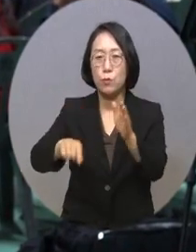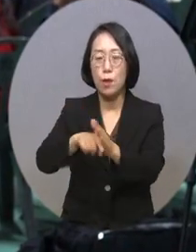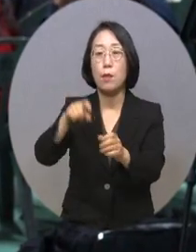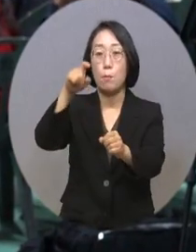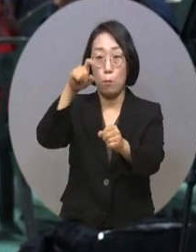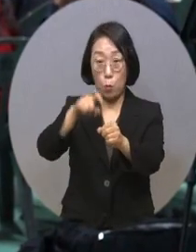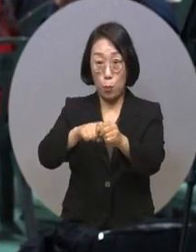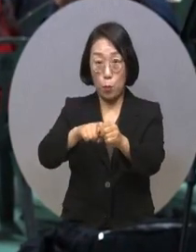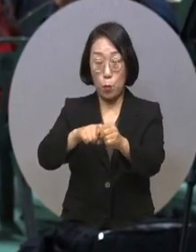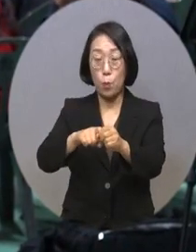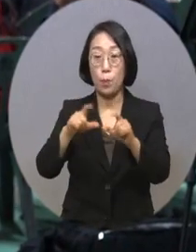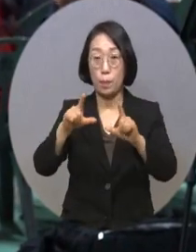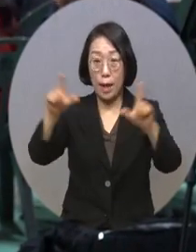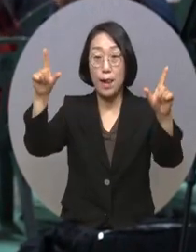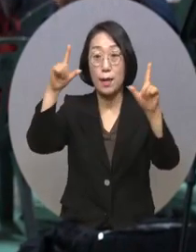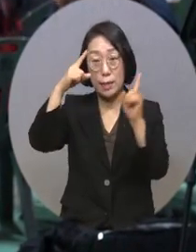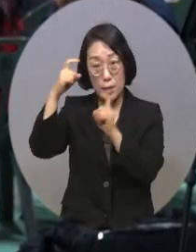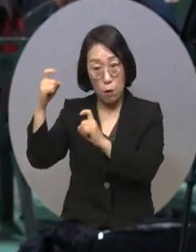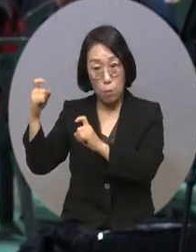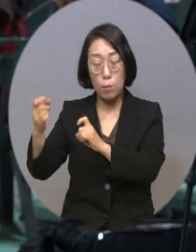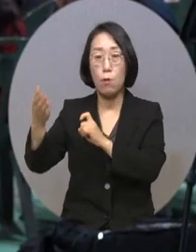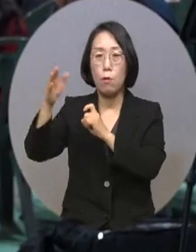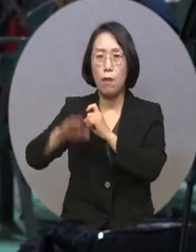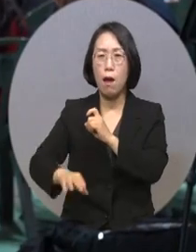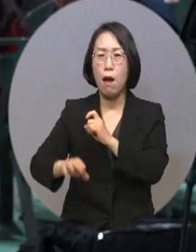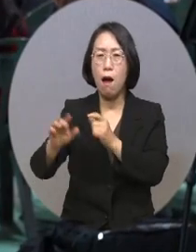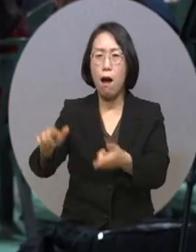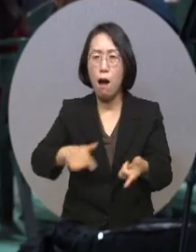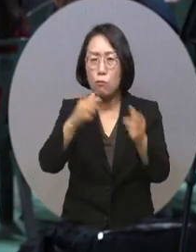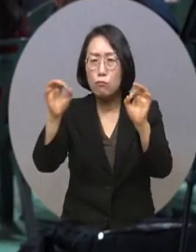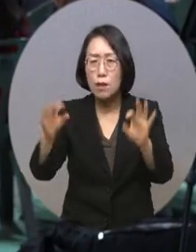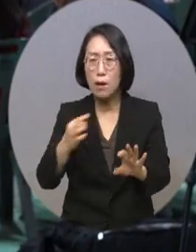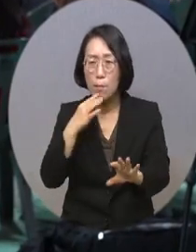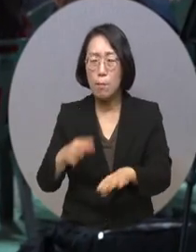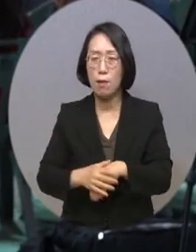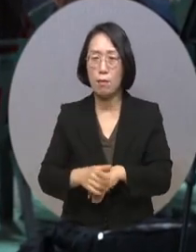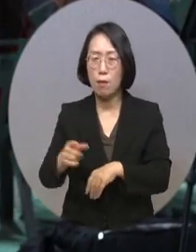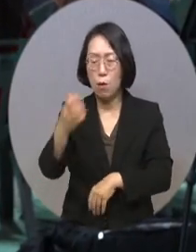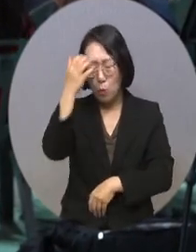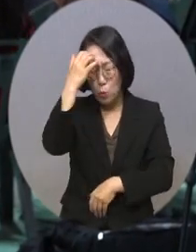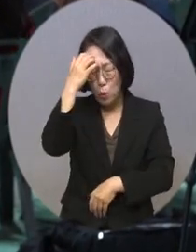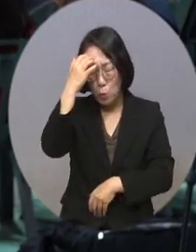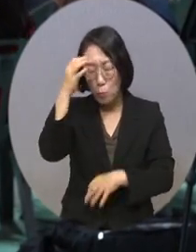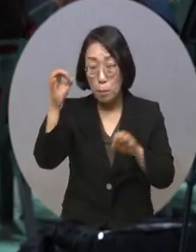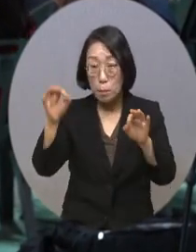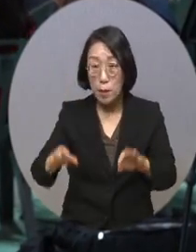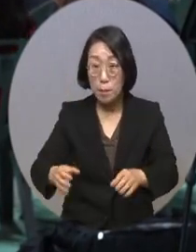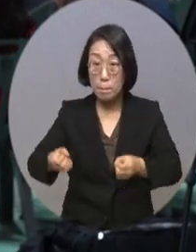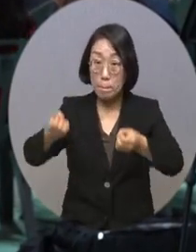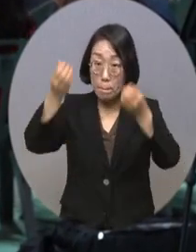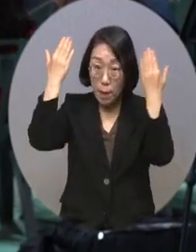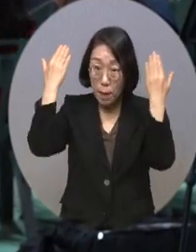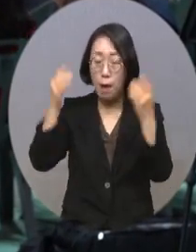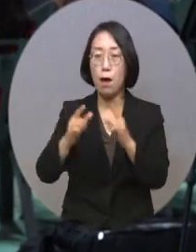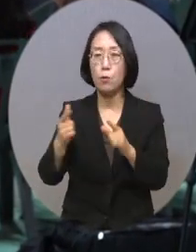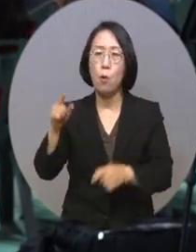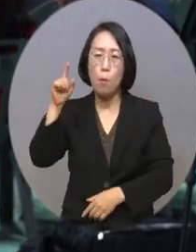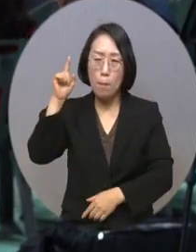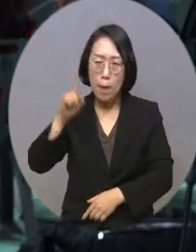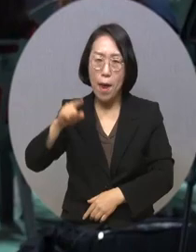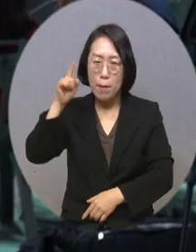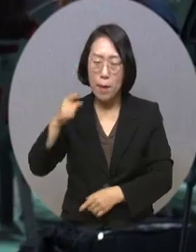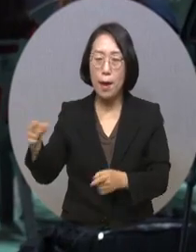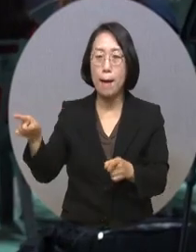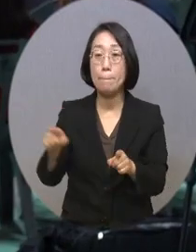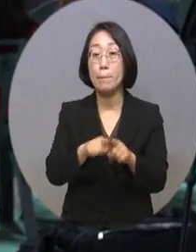법정 기념일입니다. 하지만 장애인의 날에만 장애인의 불편과 고통을 생각하는 것이 아니라 매일 더불어 살아가는